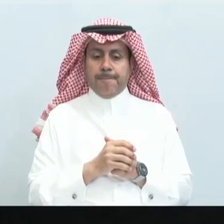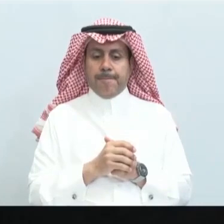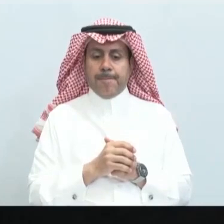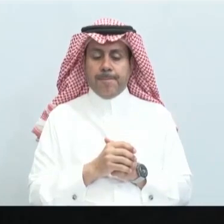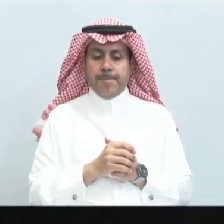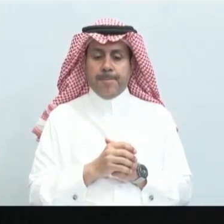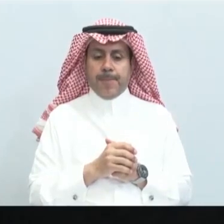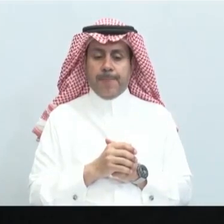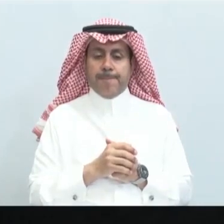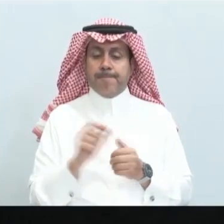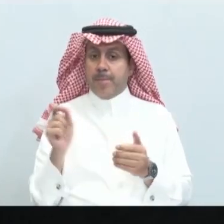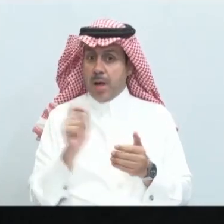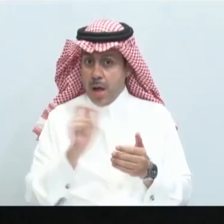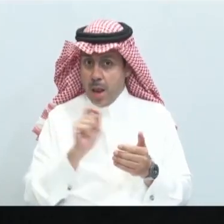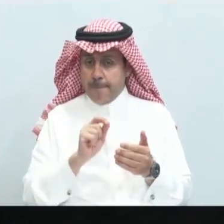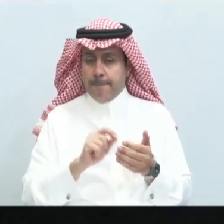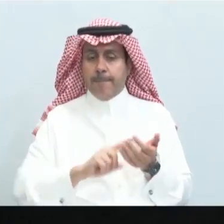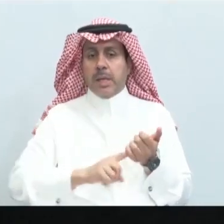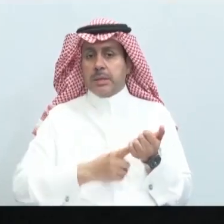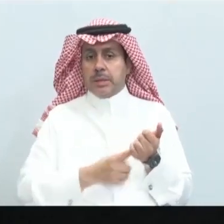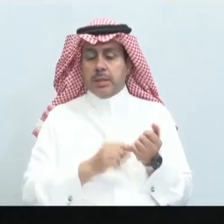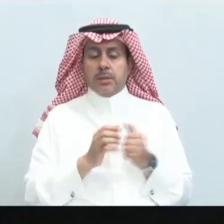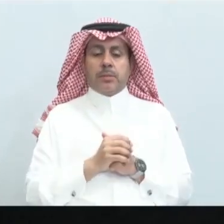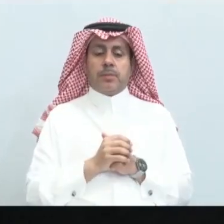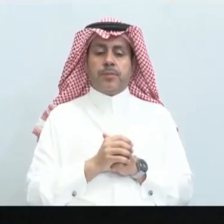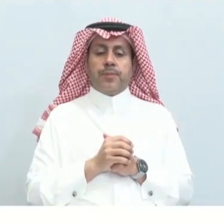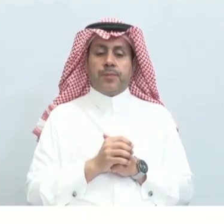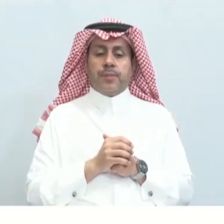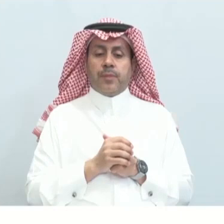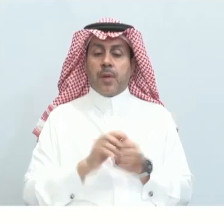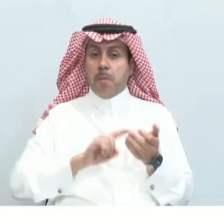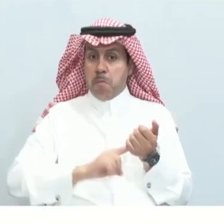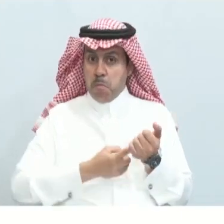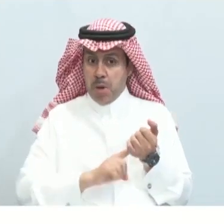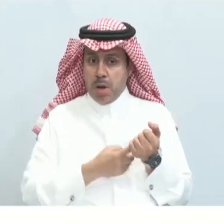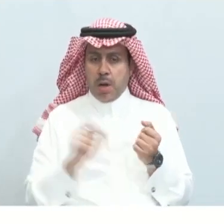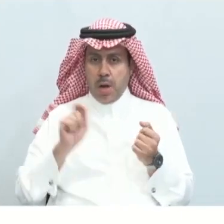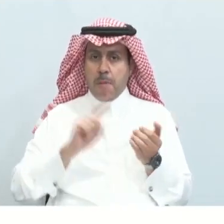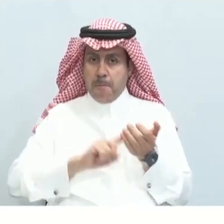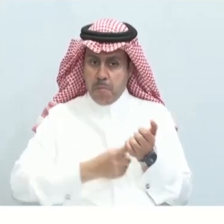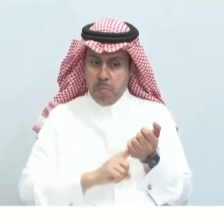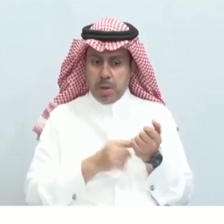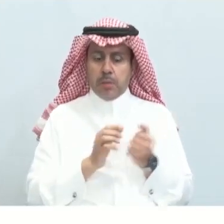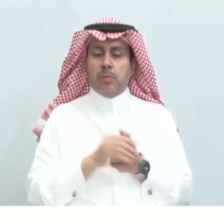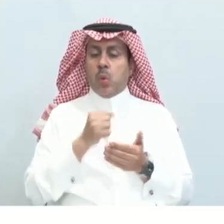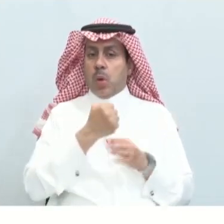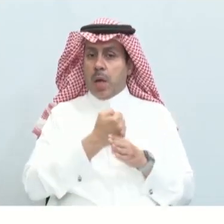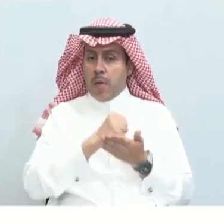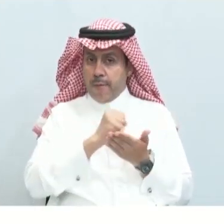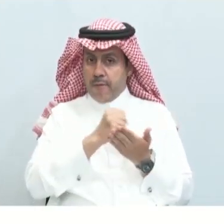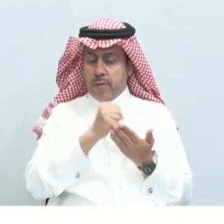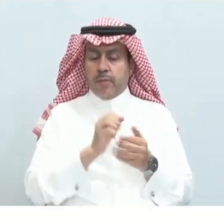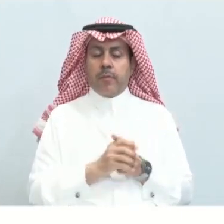الادوات قلم الرصاص وهو الاساس ايضا احضروا البرايه والممحاه والالوان